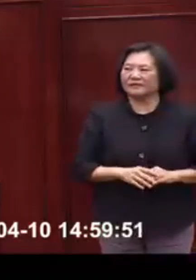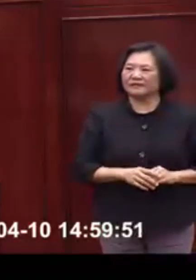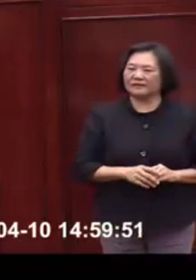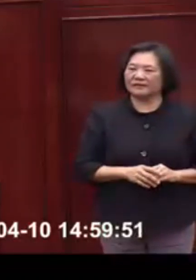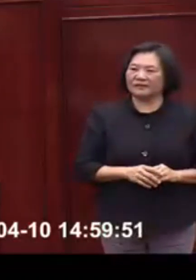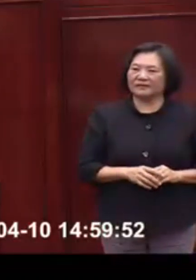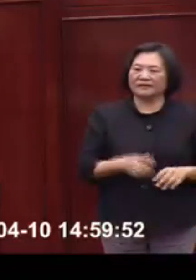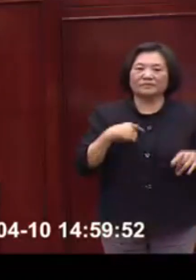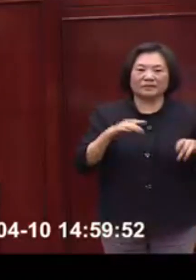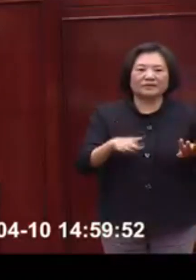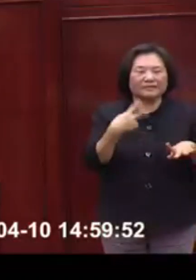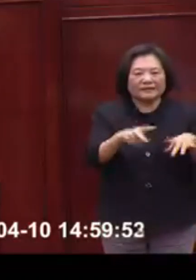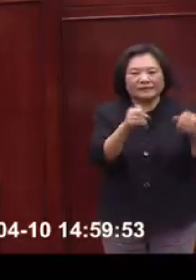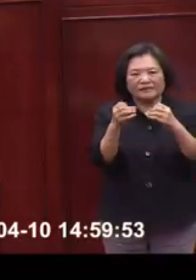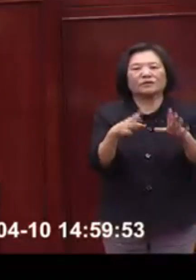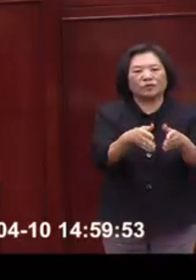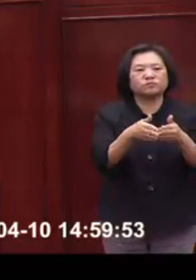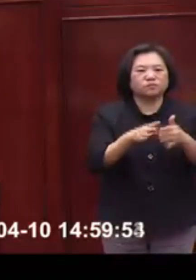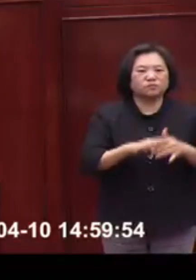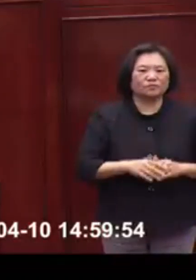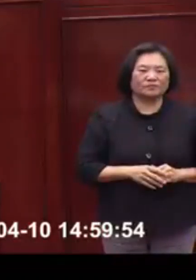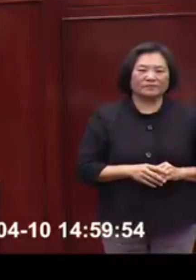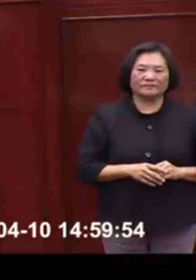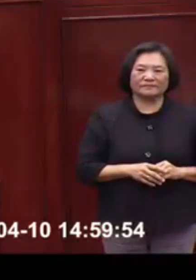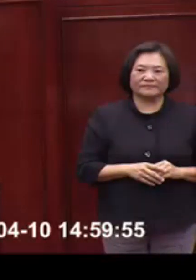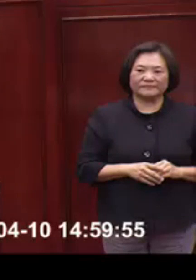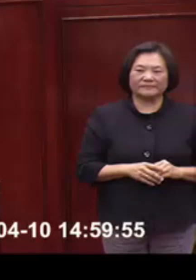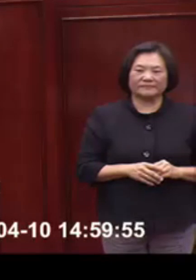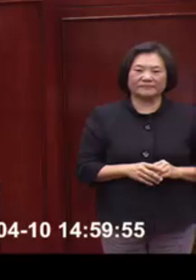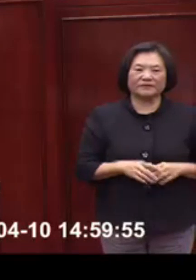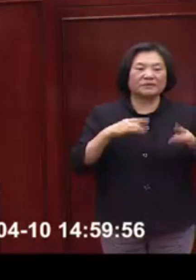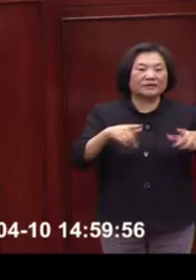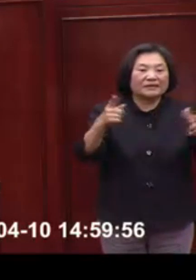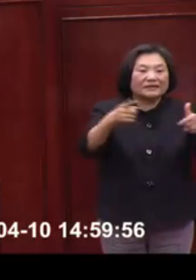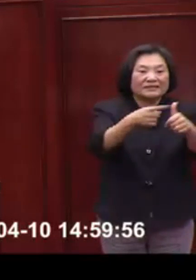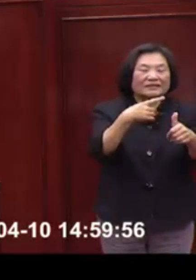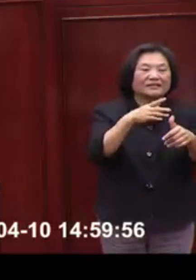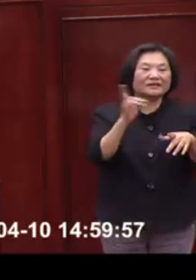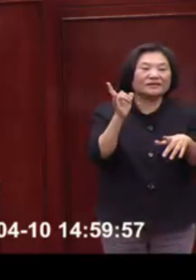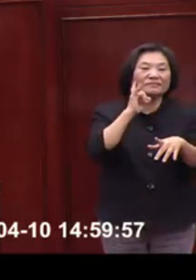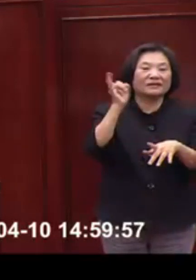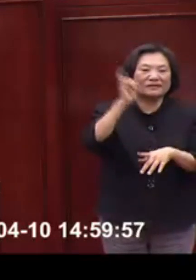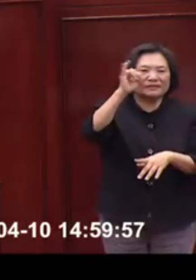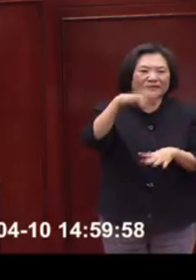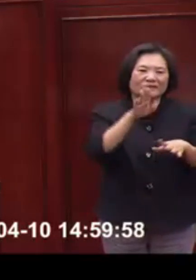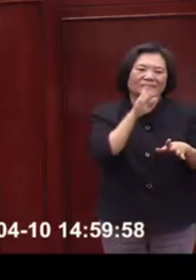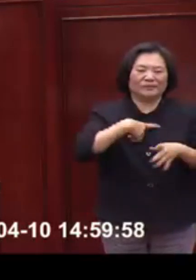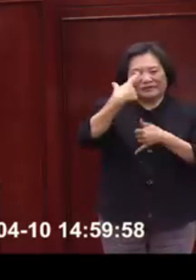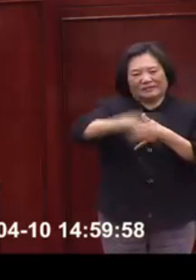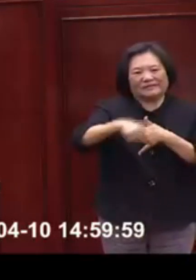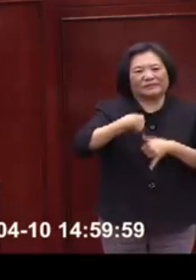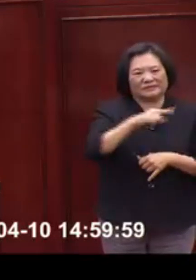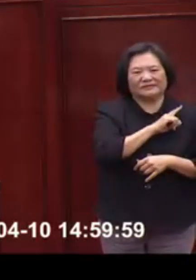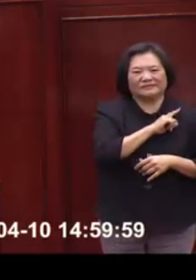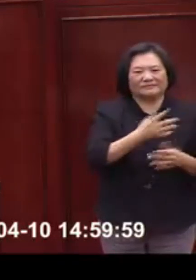有些的确是要讨论一下。那大甲妈祖绕境哦，坦白讲，这是我个人的还